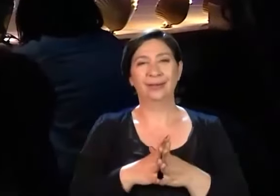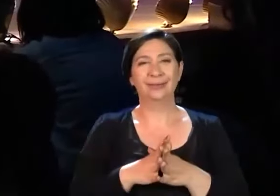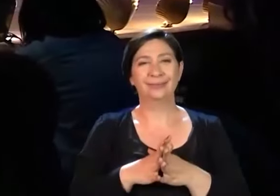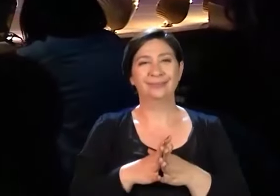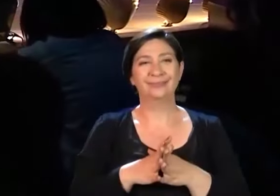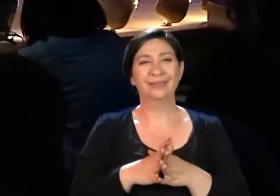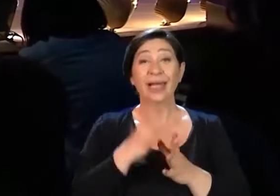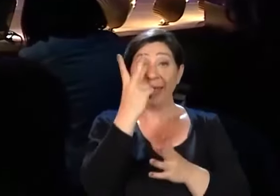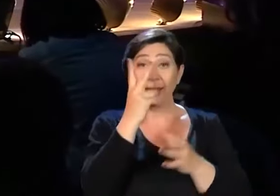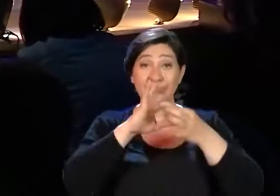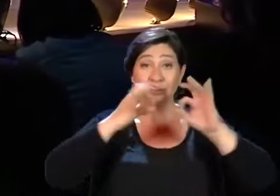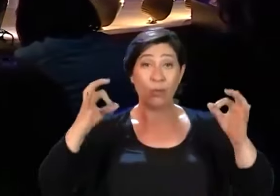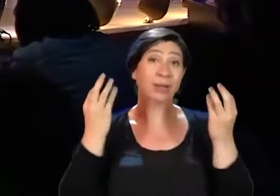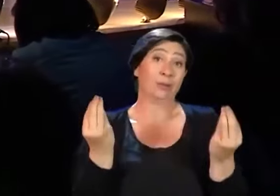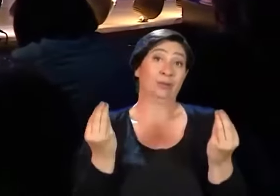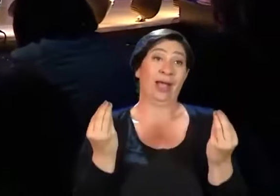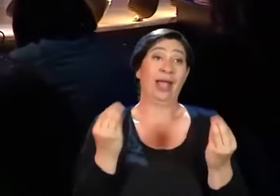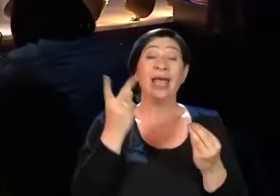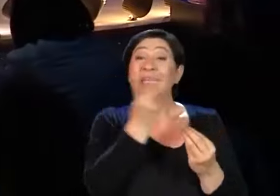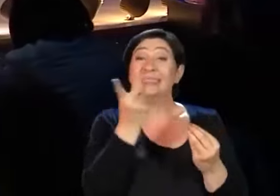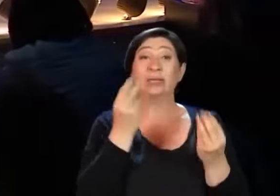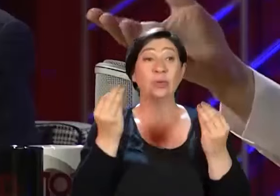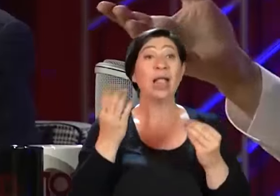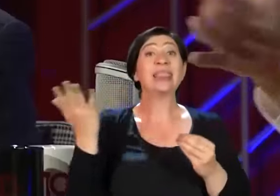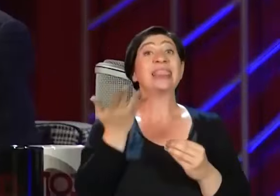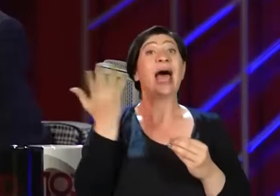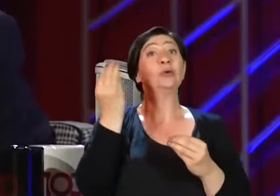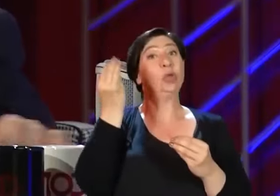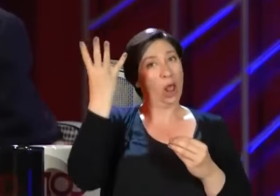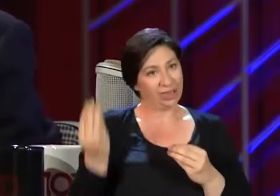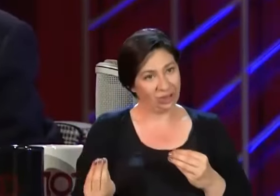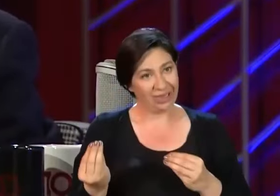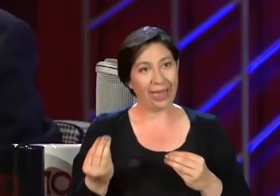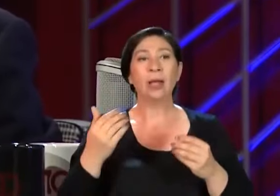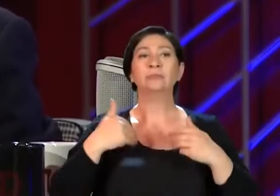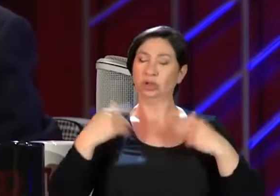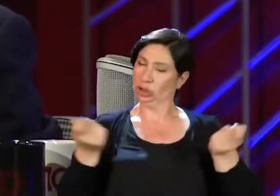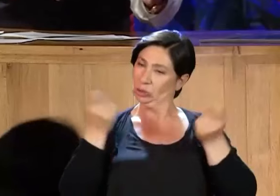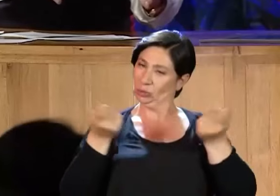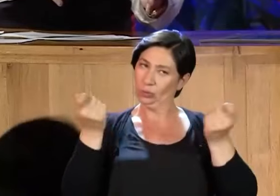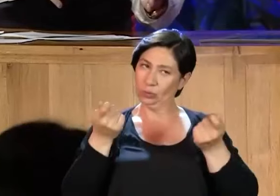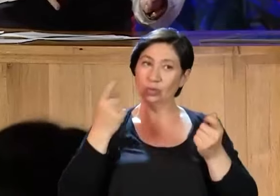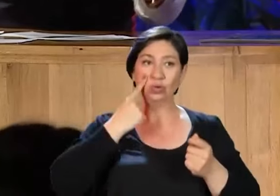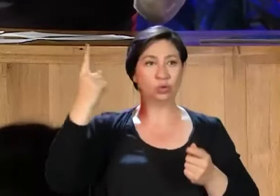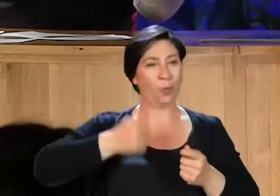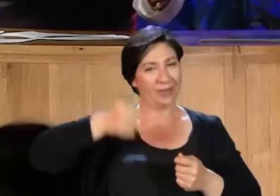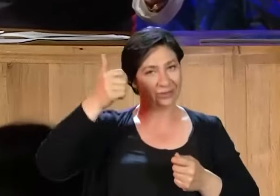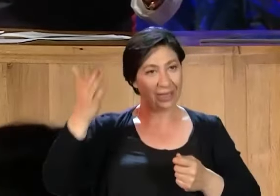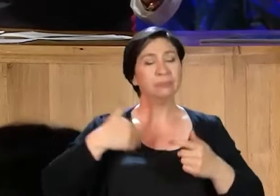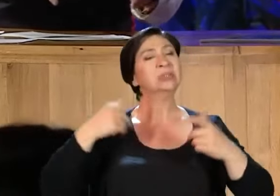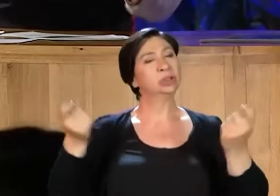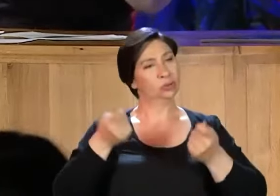veriyorsunuz? Yani, İki slogan da güzel. İki slogan da güzel. Daha güzel olacak. Yani biz icraattayız. Cumhurbaşkanı'nın söylediği,